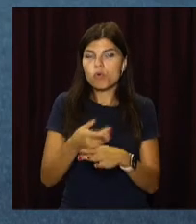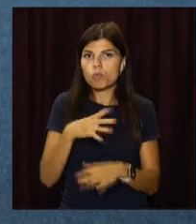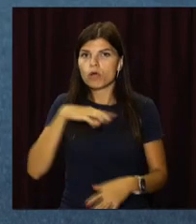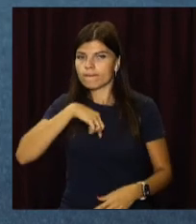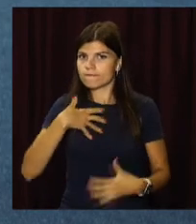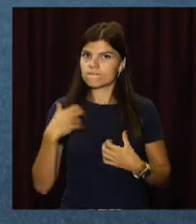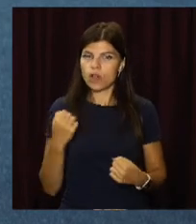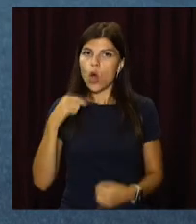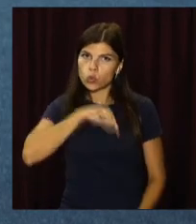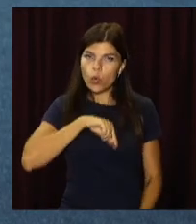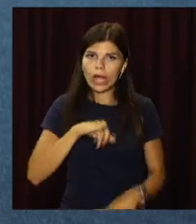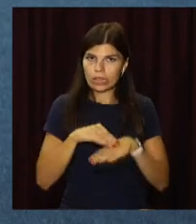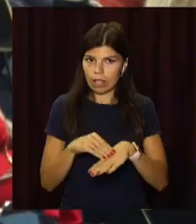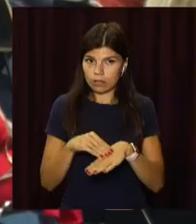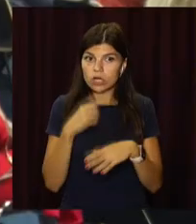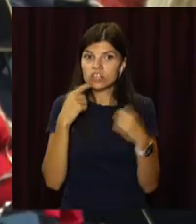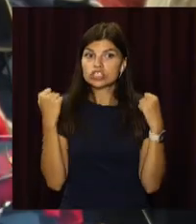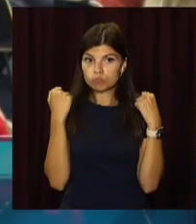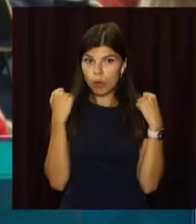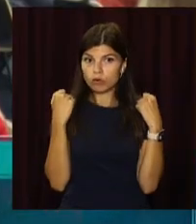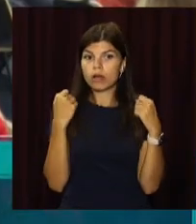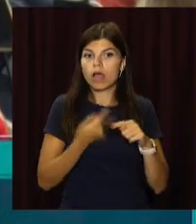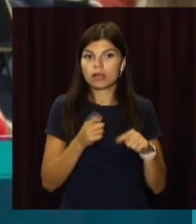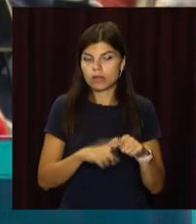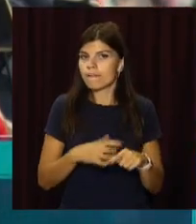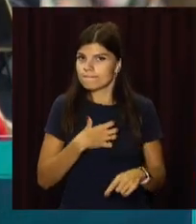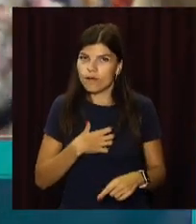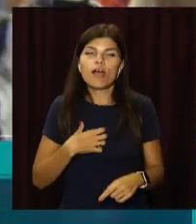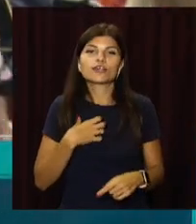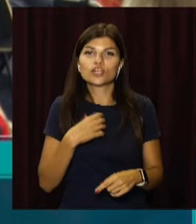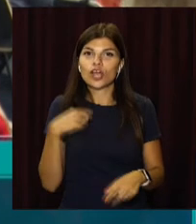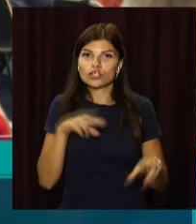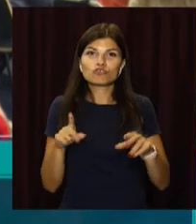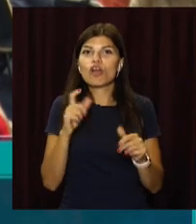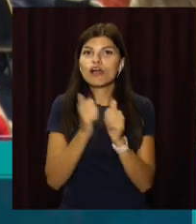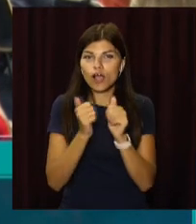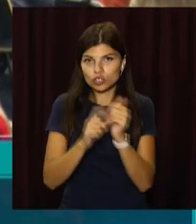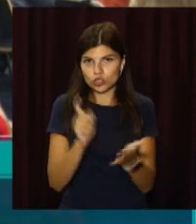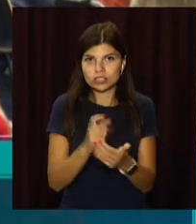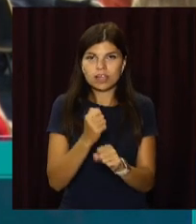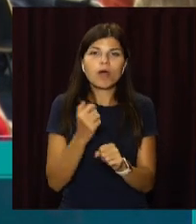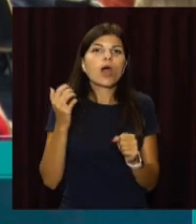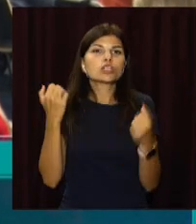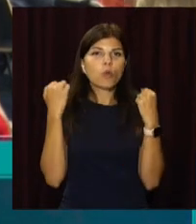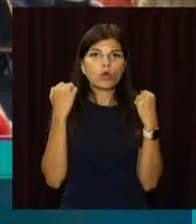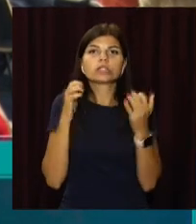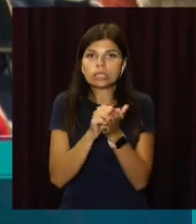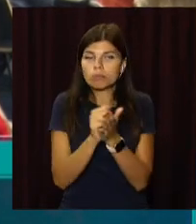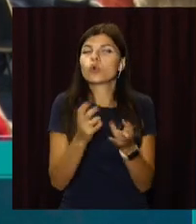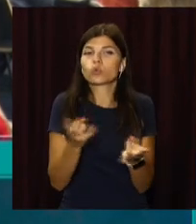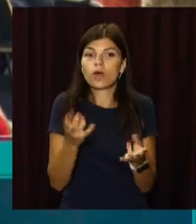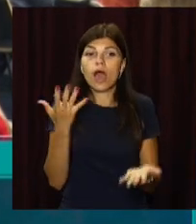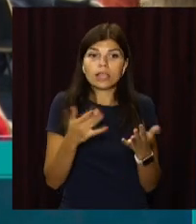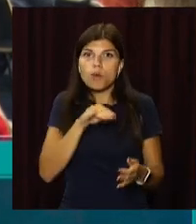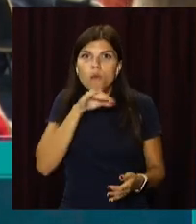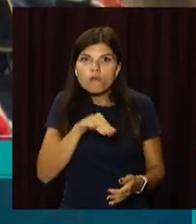допомагають бути міцним і духом, і тілом. Спорт – це дуже важливо. Я вважаю, що кожен має займатися в якійсь степені спортом. А